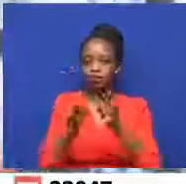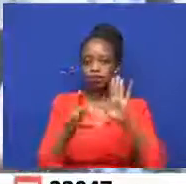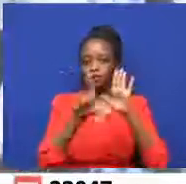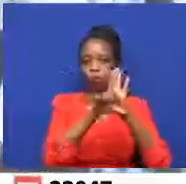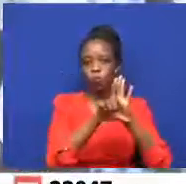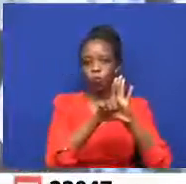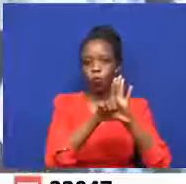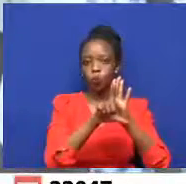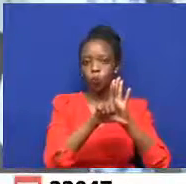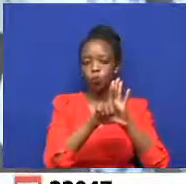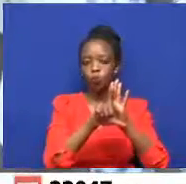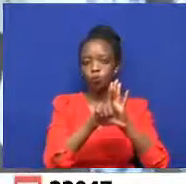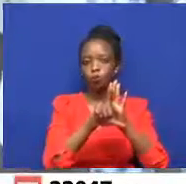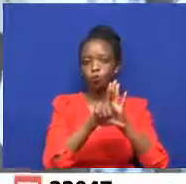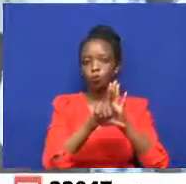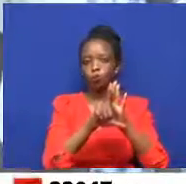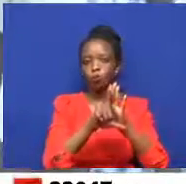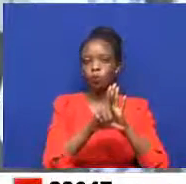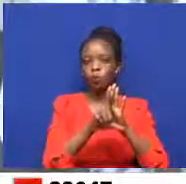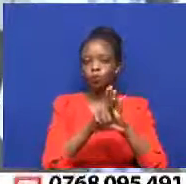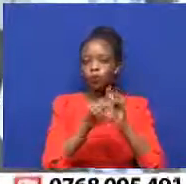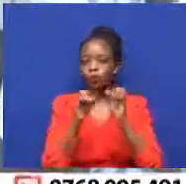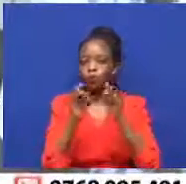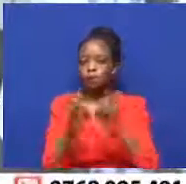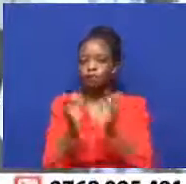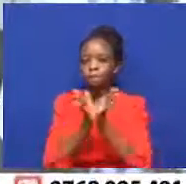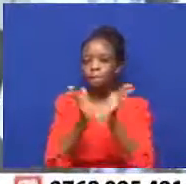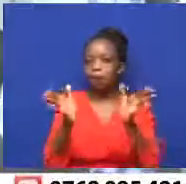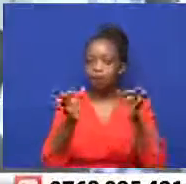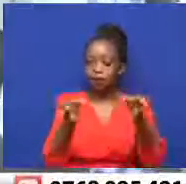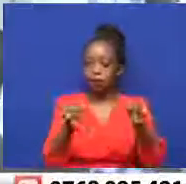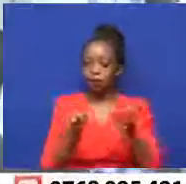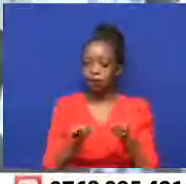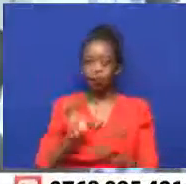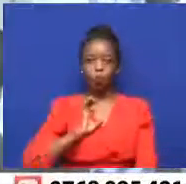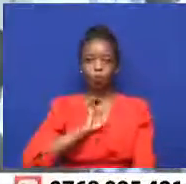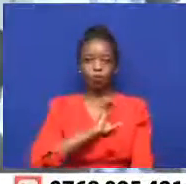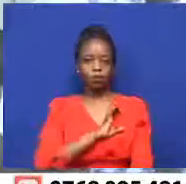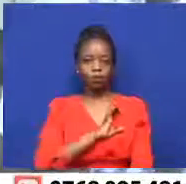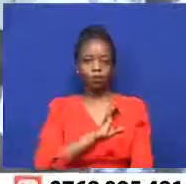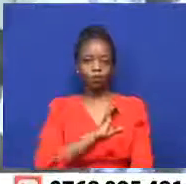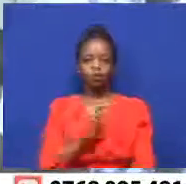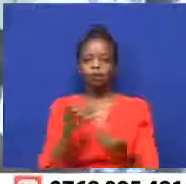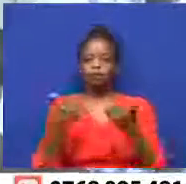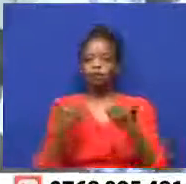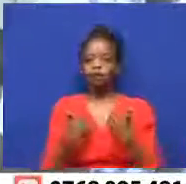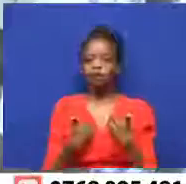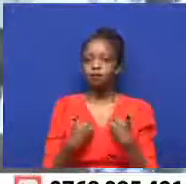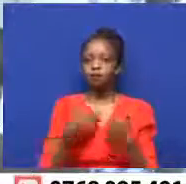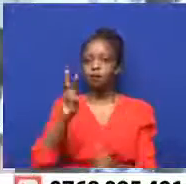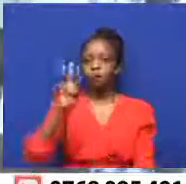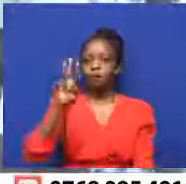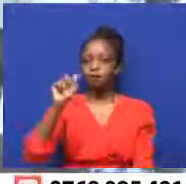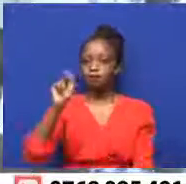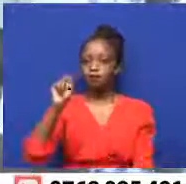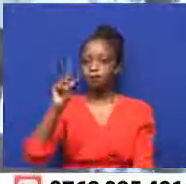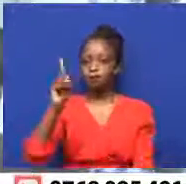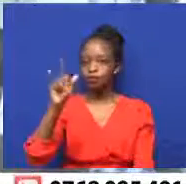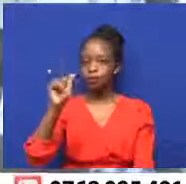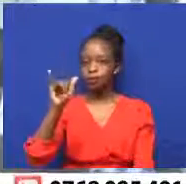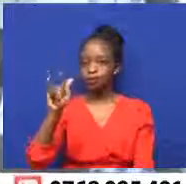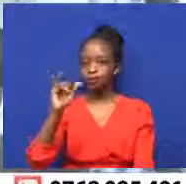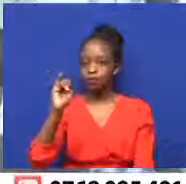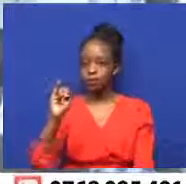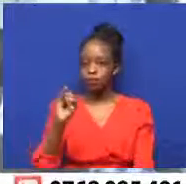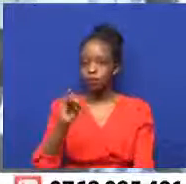ODM. Ukienda kwa Public Accounts Committee tuko na mheshimiwa Wandai, na hawa wanatakana wawe